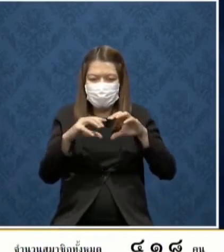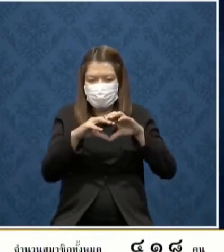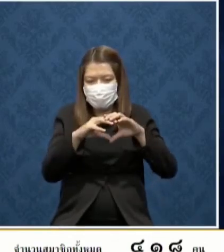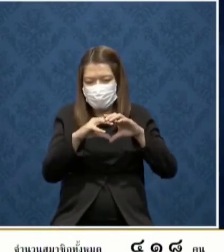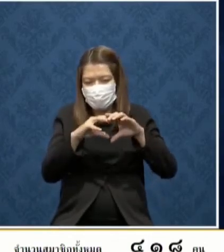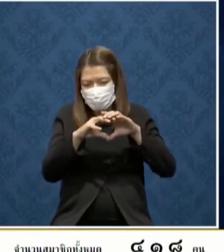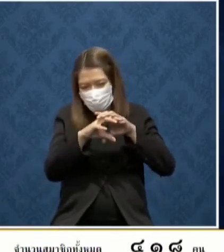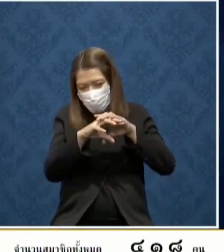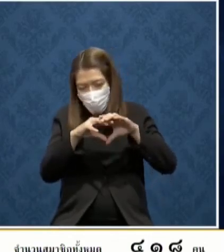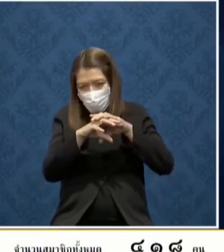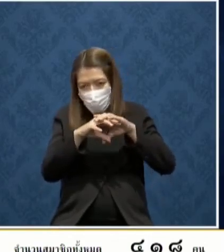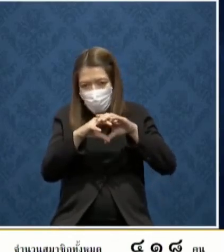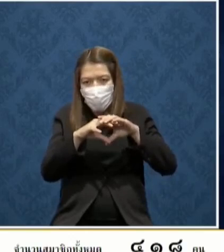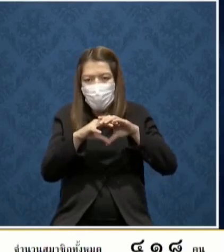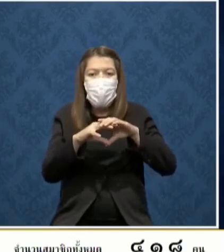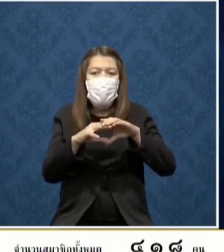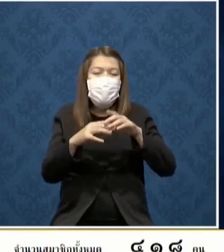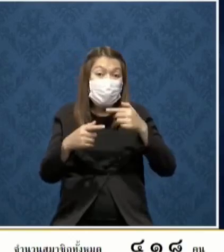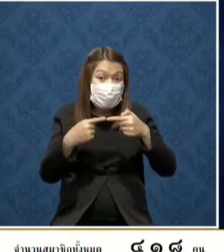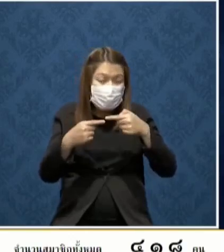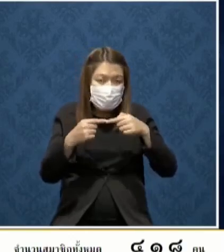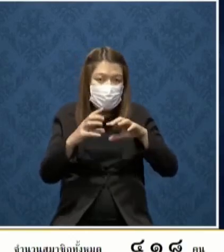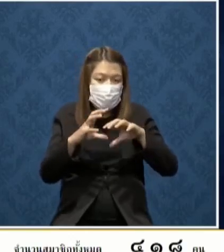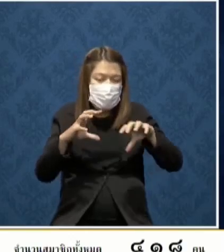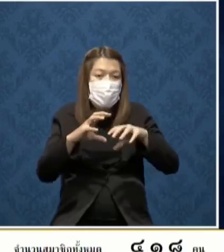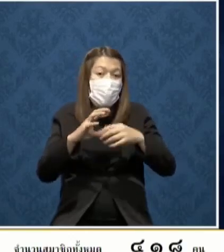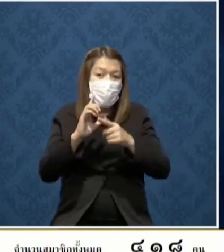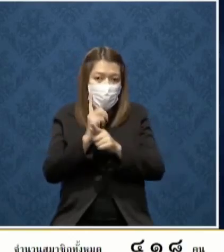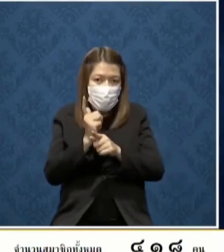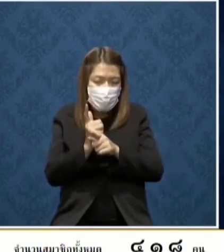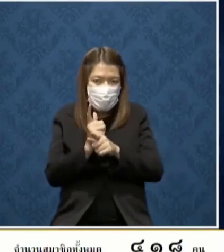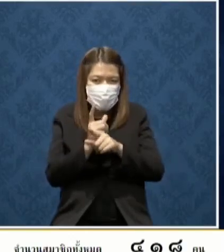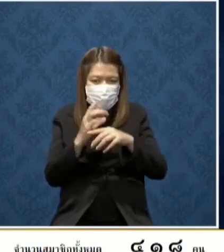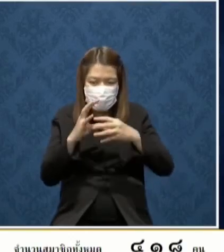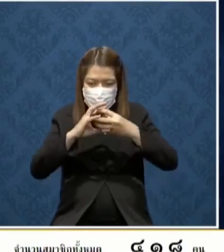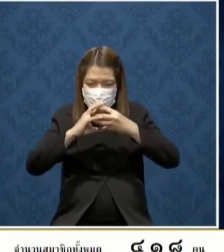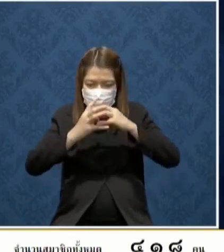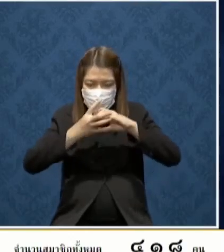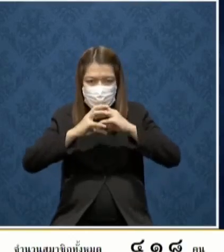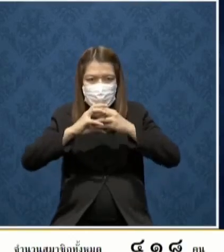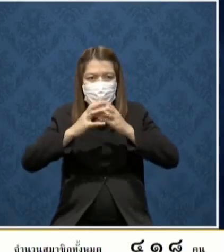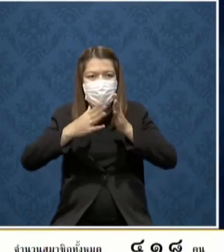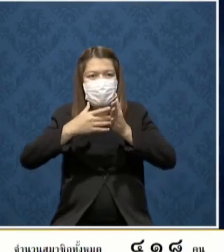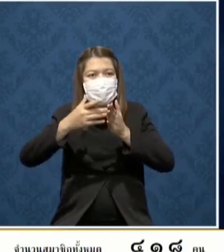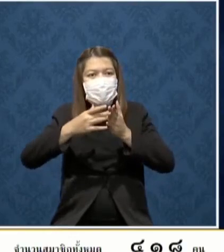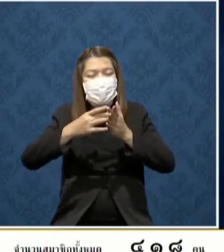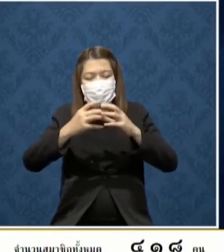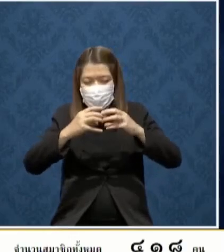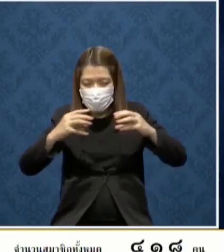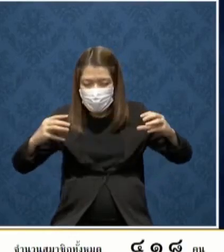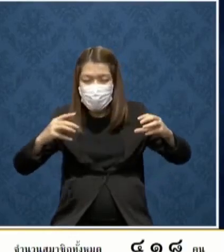ท่อย่อยู่แล้มัก็จะเอาไ้ใช้โอบอุ้ม แกรนเผลาสีเทาในภาพอี